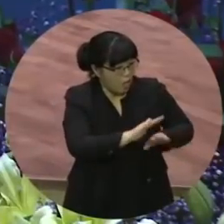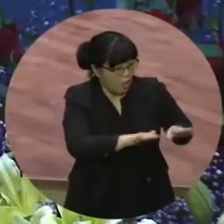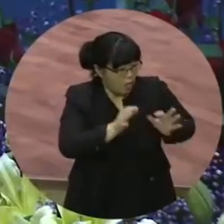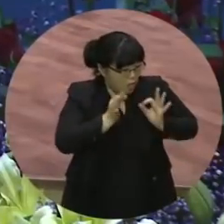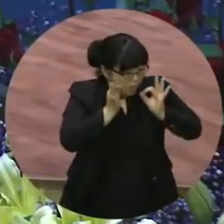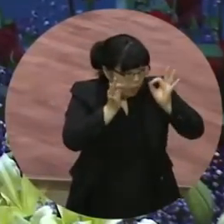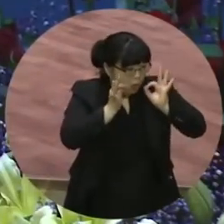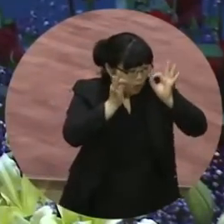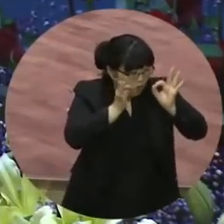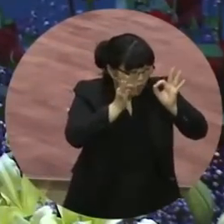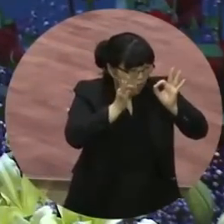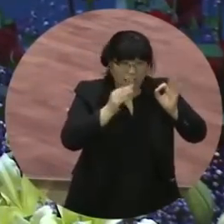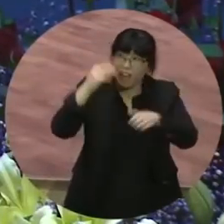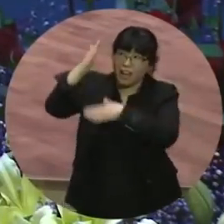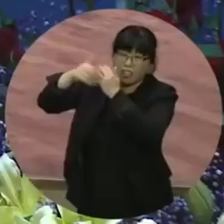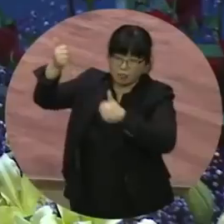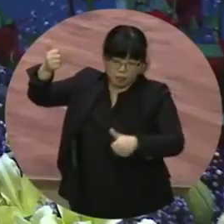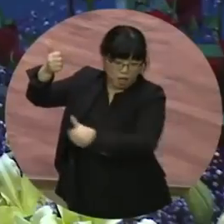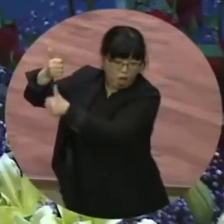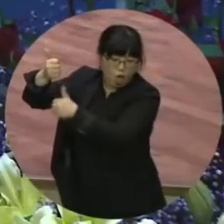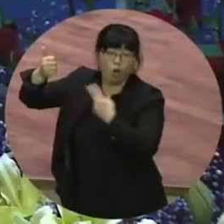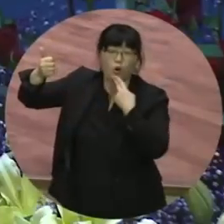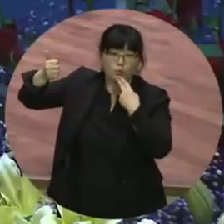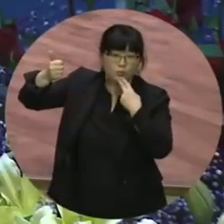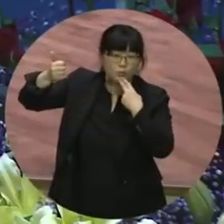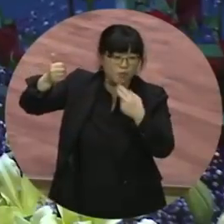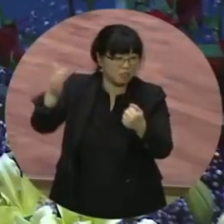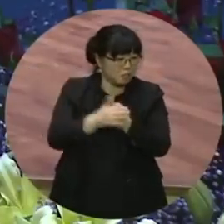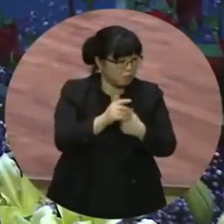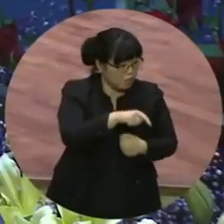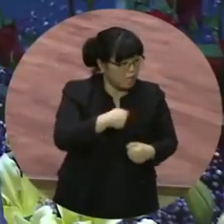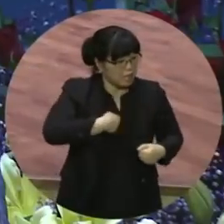시키는 대로 하나님이 말씀하시는 대로.